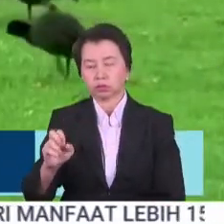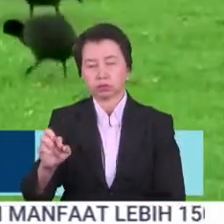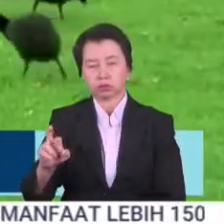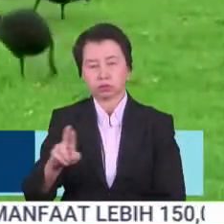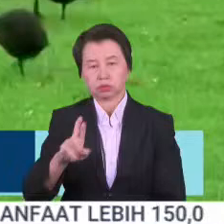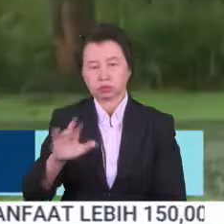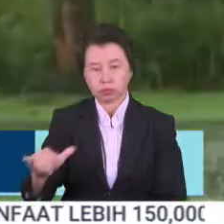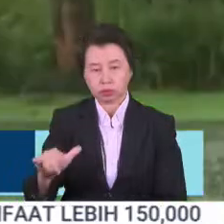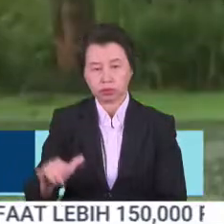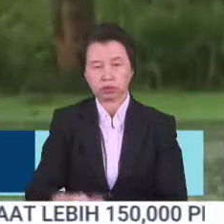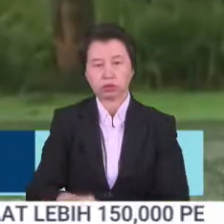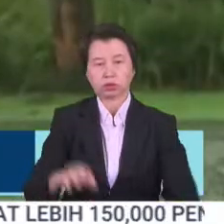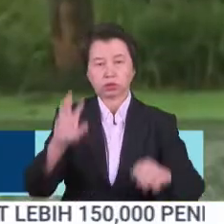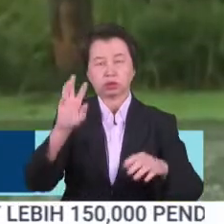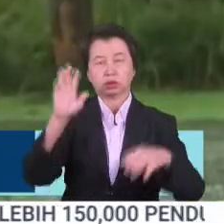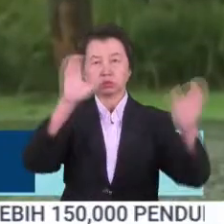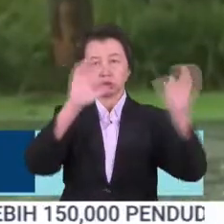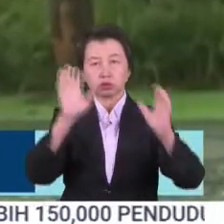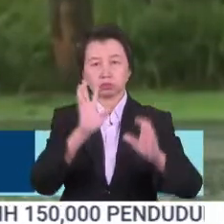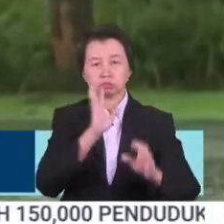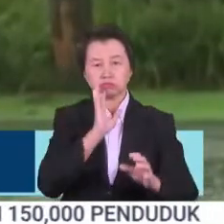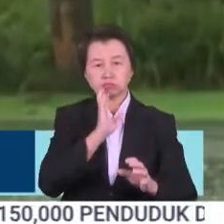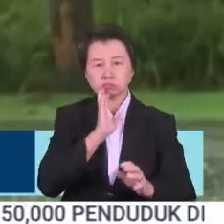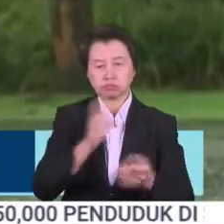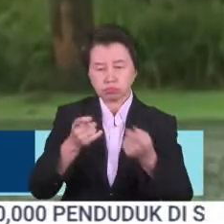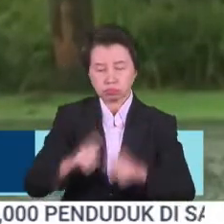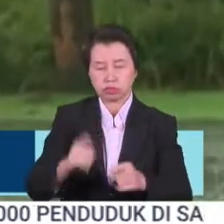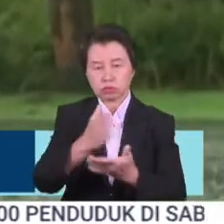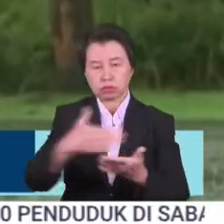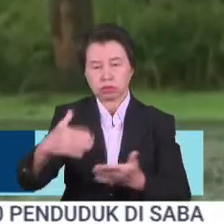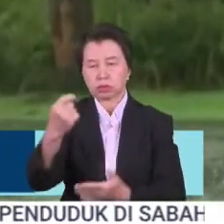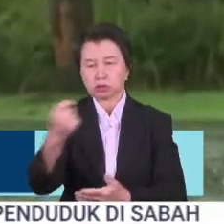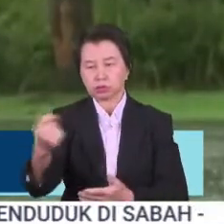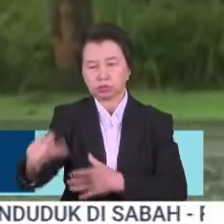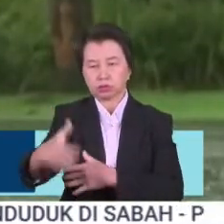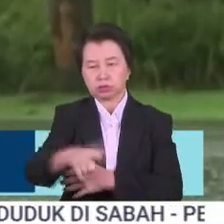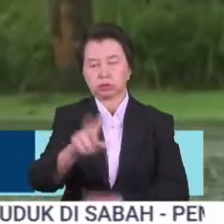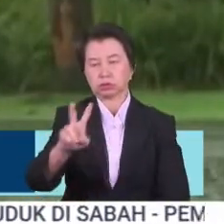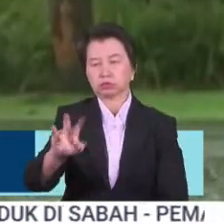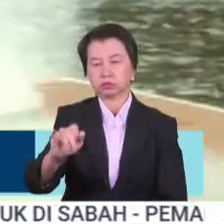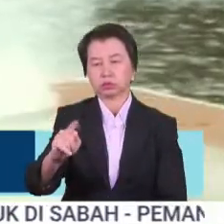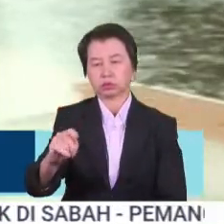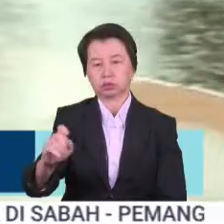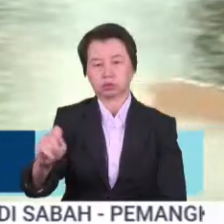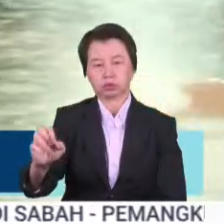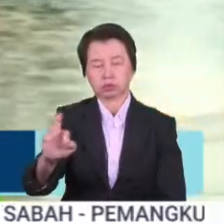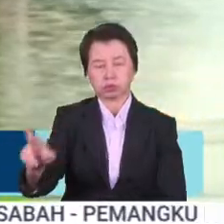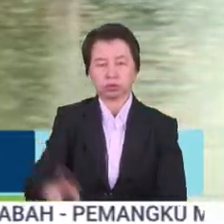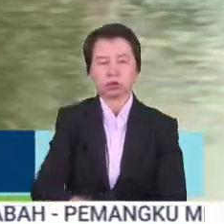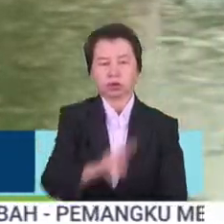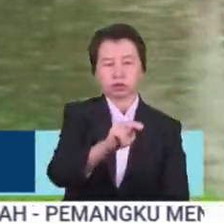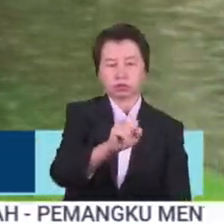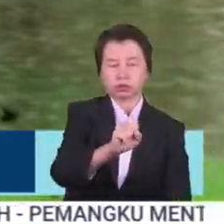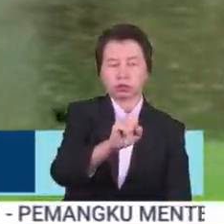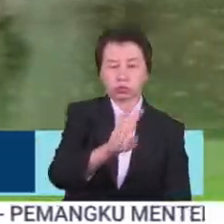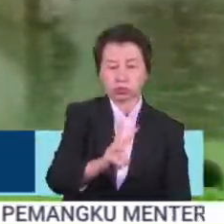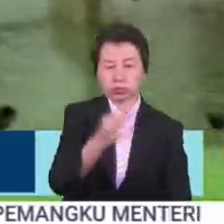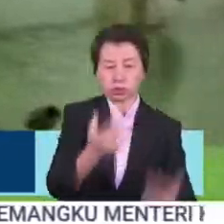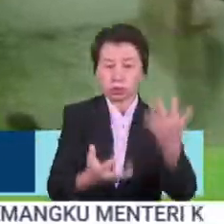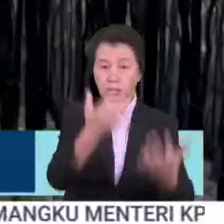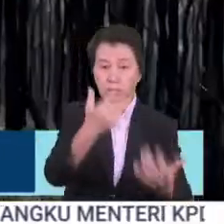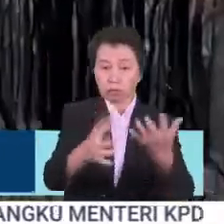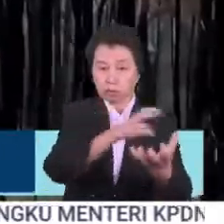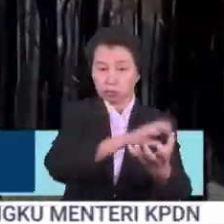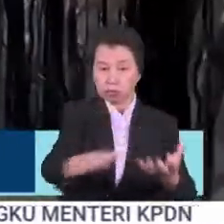Biro Meteorologi Australia, banjir kilat dijangka melanda di bahagian timur laut Victoria. Di New South Wales pula, kebakaran telah